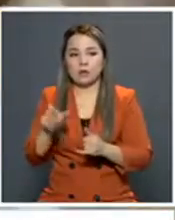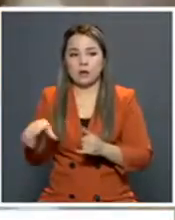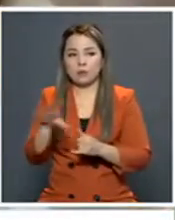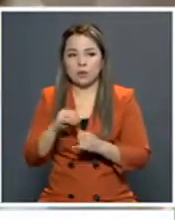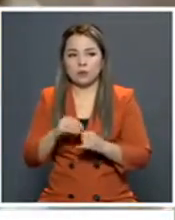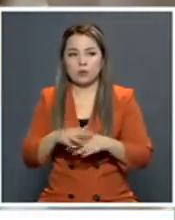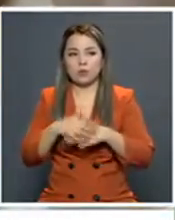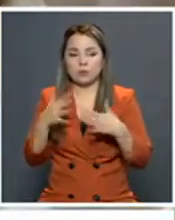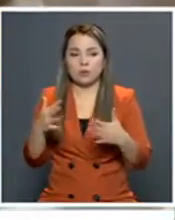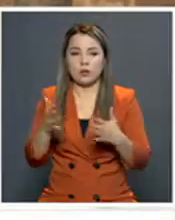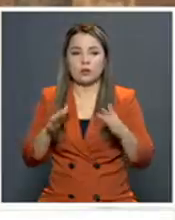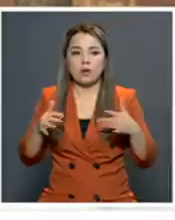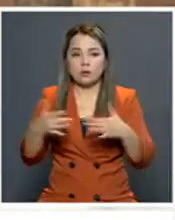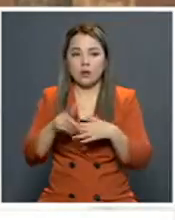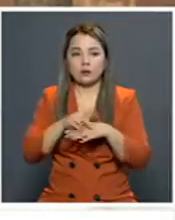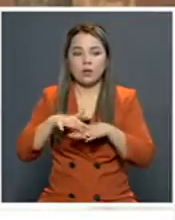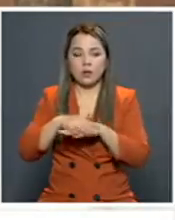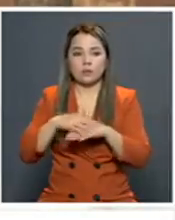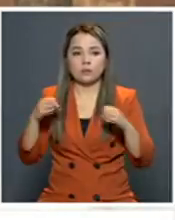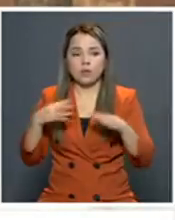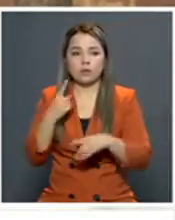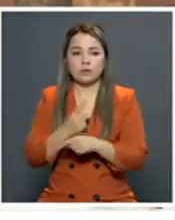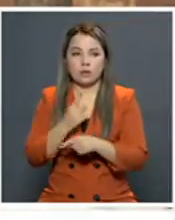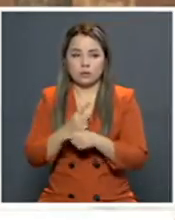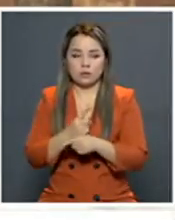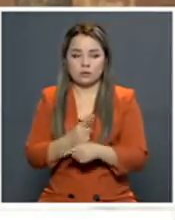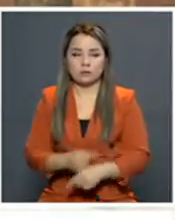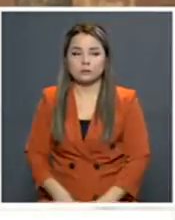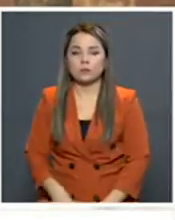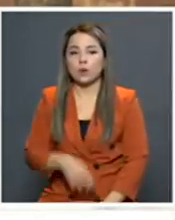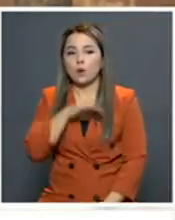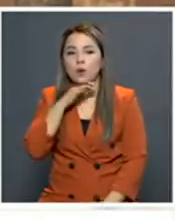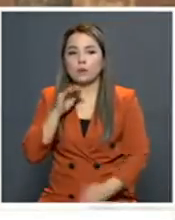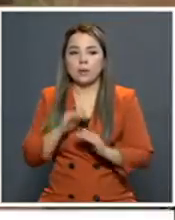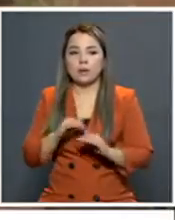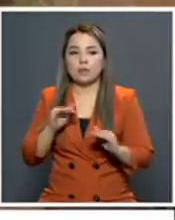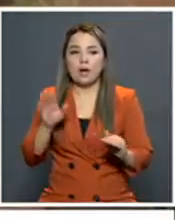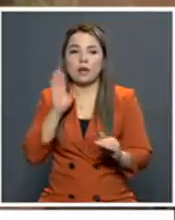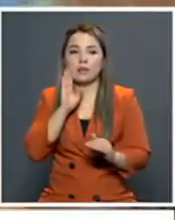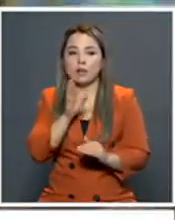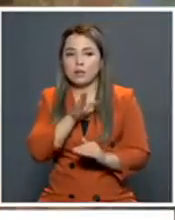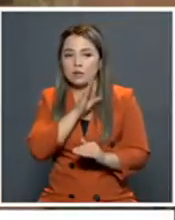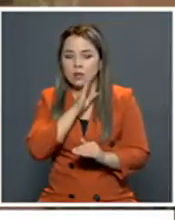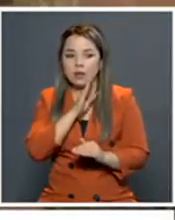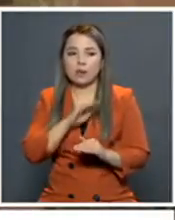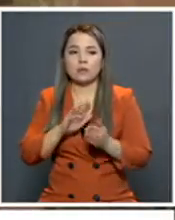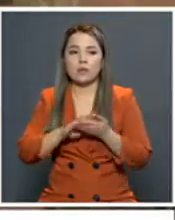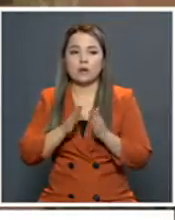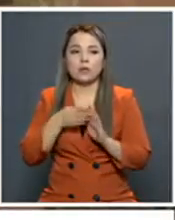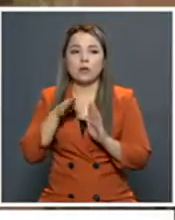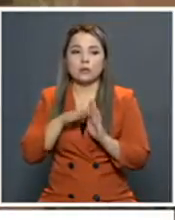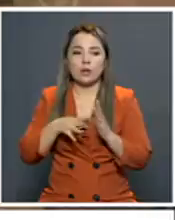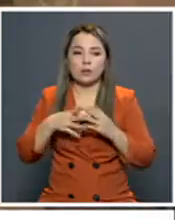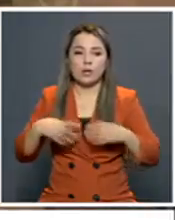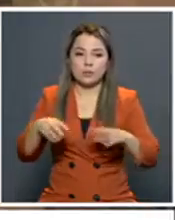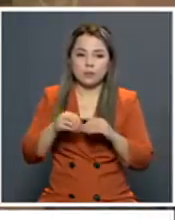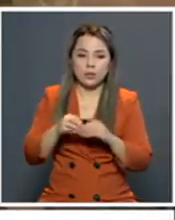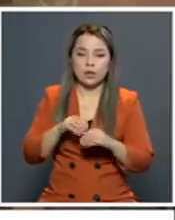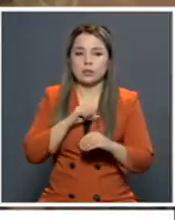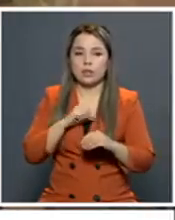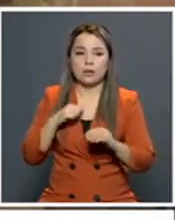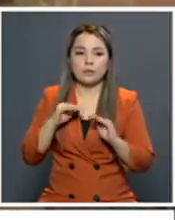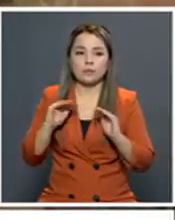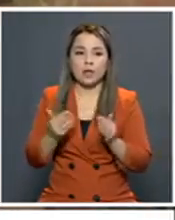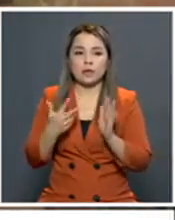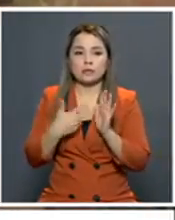тоқтайды. Көп балалы аналарға, аз қамтылған жанұяның аналарына, соларға ұйымдастырылатын ең азы 80,